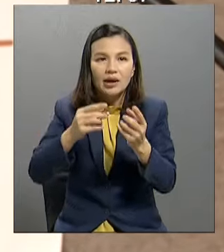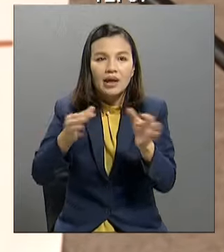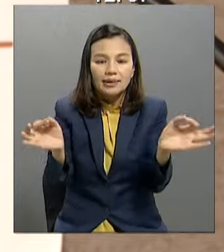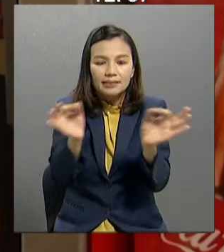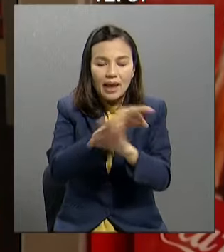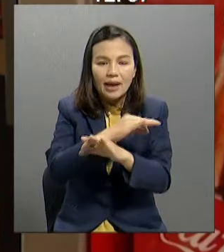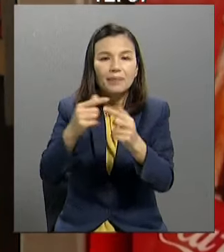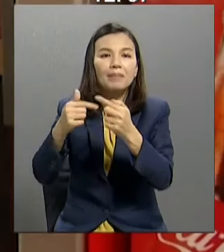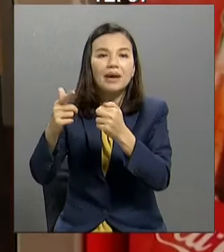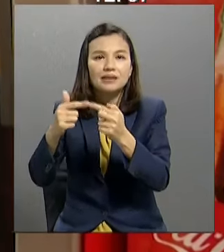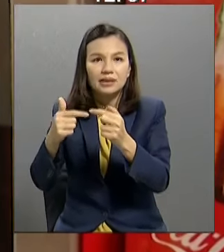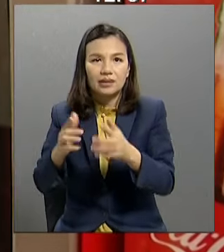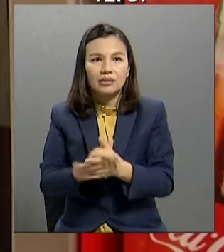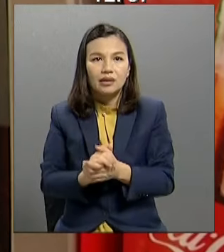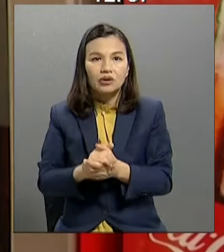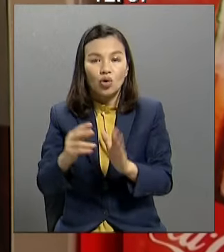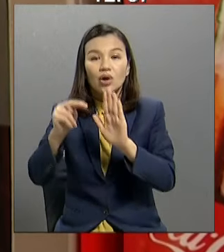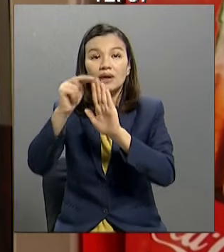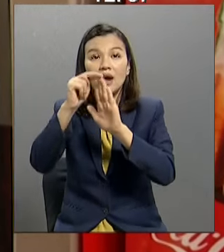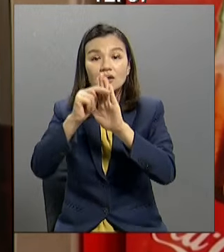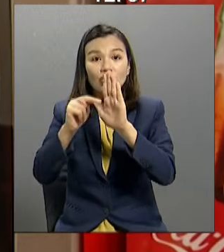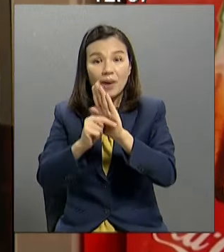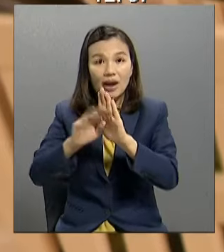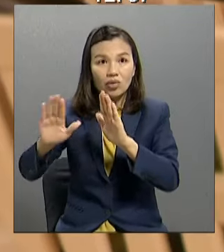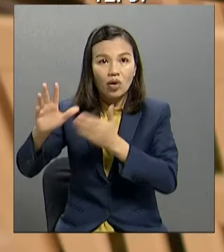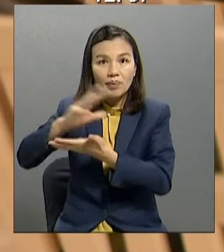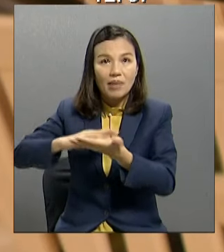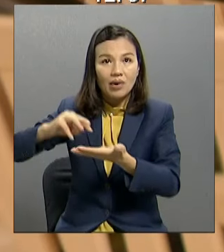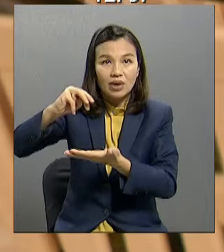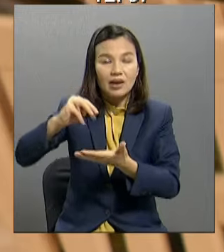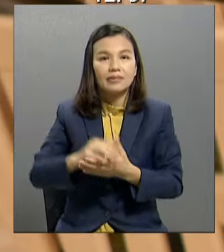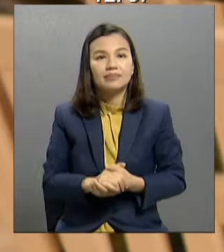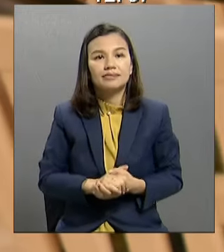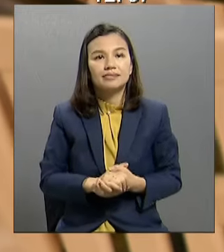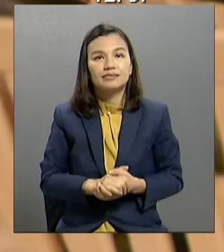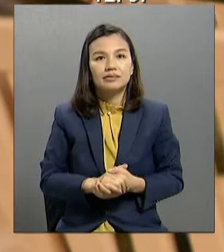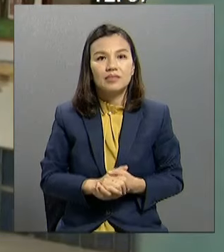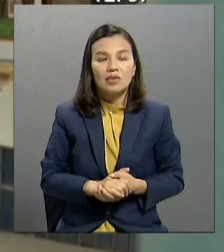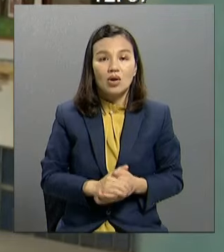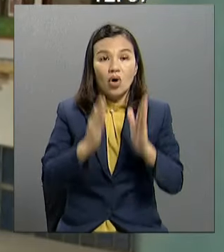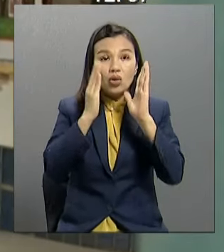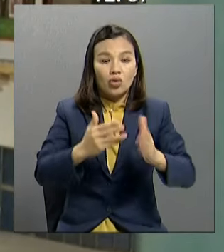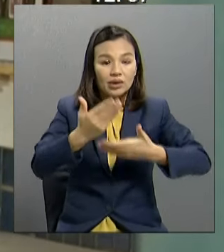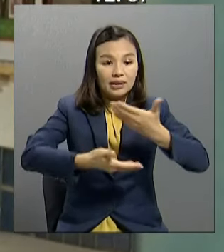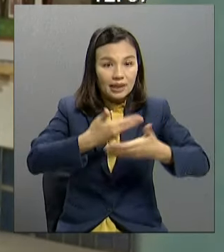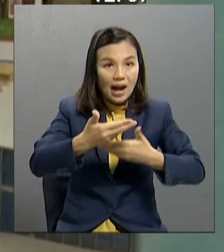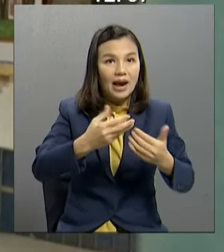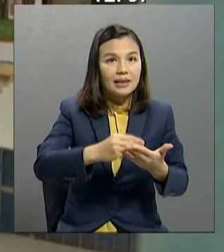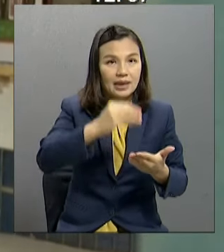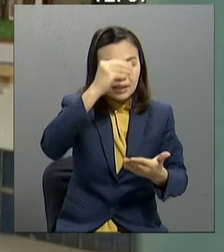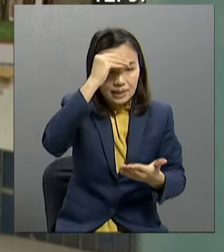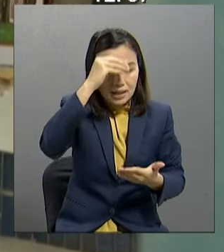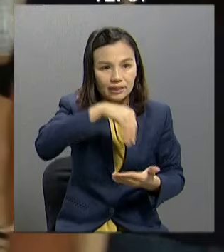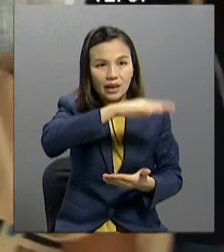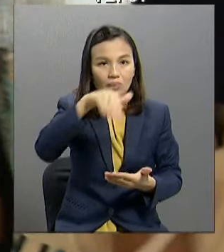กซึ่งเป็นผลมาจากนโยบายกรีนแคมปัสของมหาวิทยาลัยโดยบรรดาพ่อค้าแม่ค้าและเหล่านักศึกษาต่างปรับ